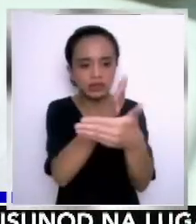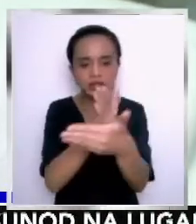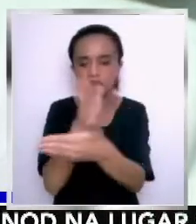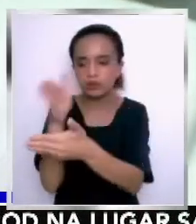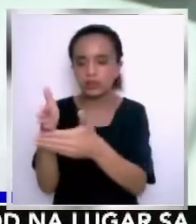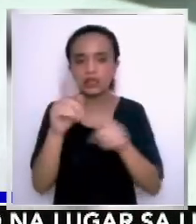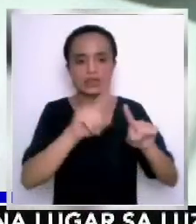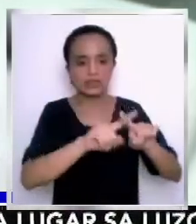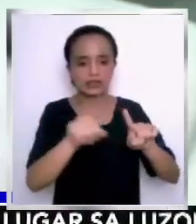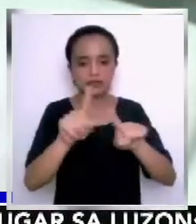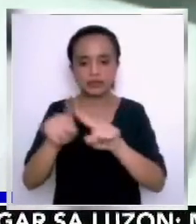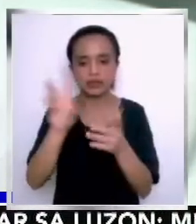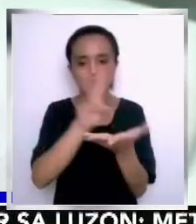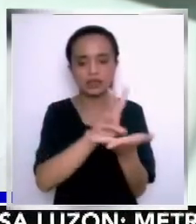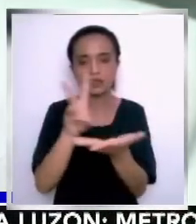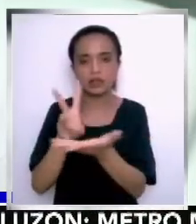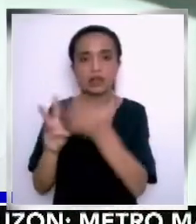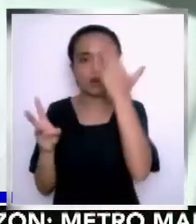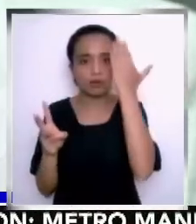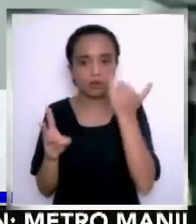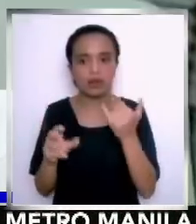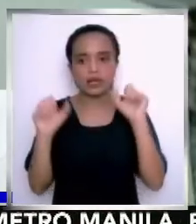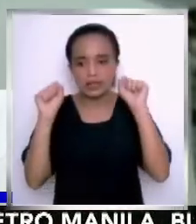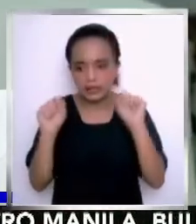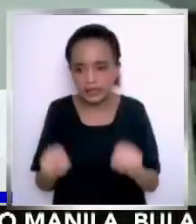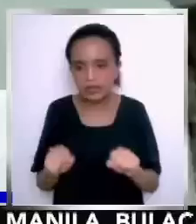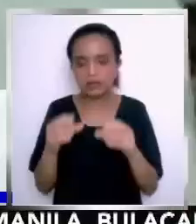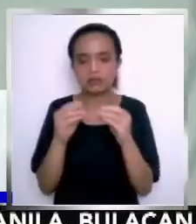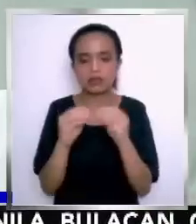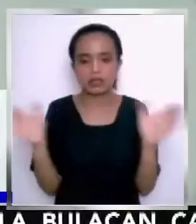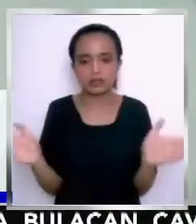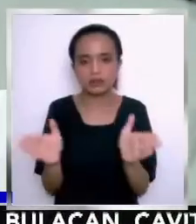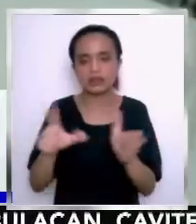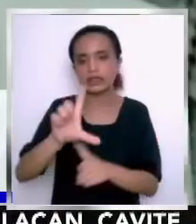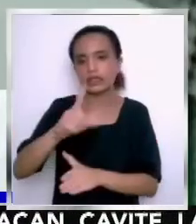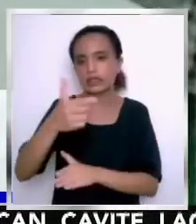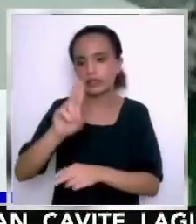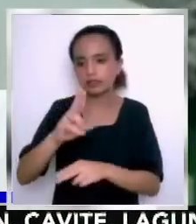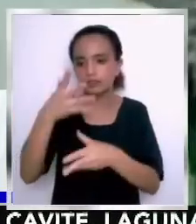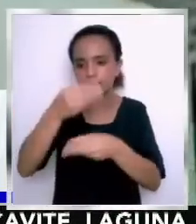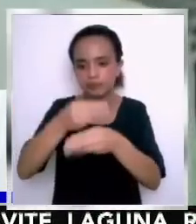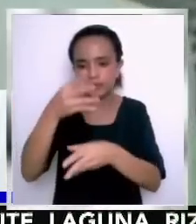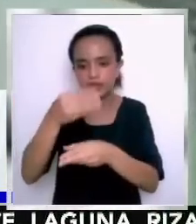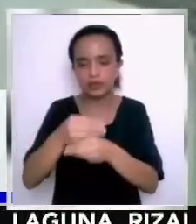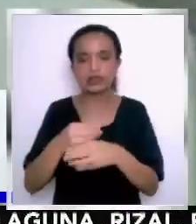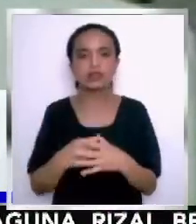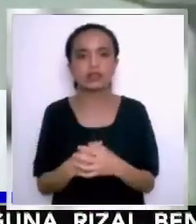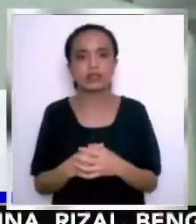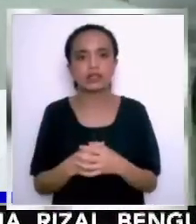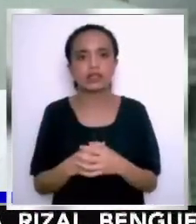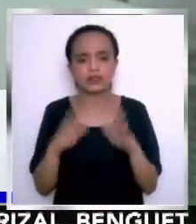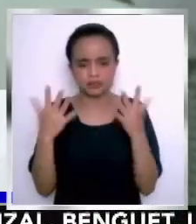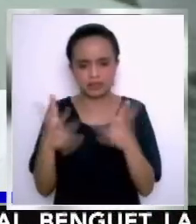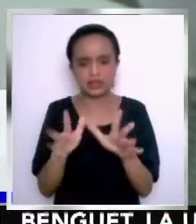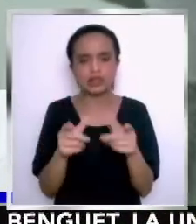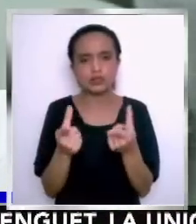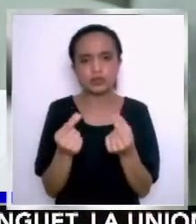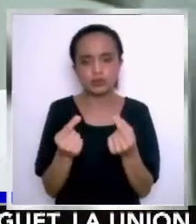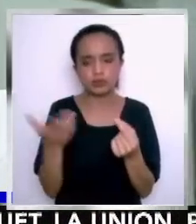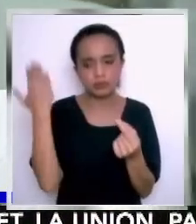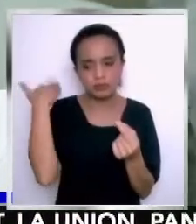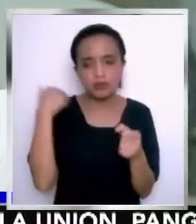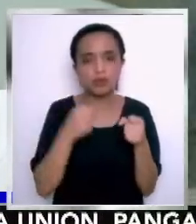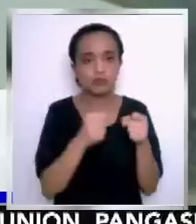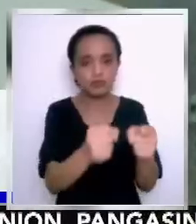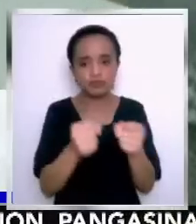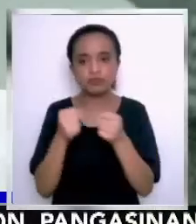mobilize our local governments para maipataas pa natin. We have done different strategies before kung saan hindi naman natin kinakailangan na maging